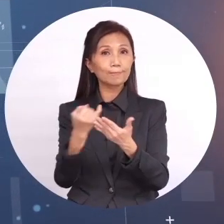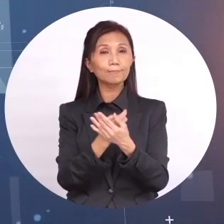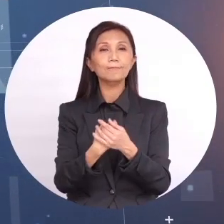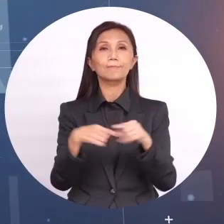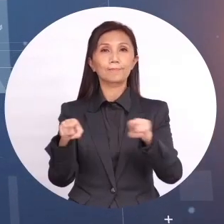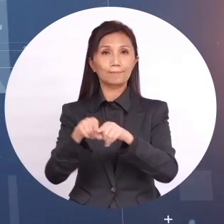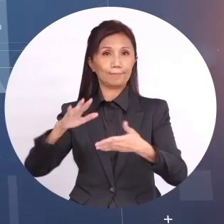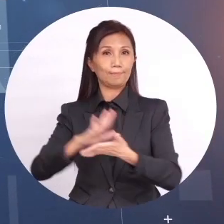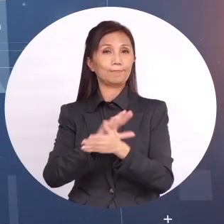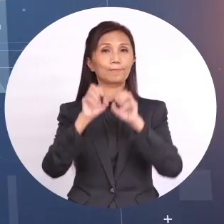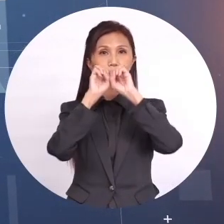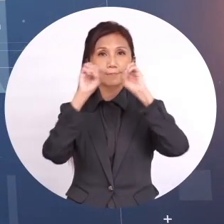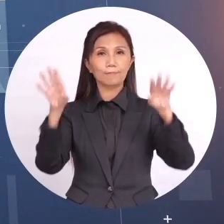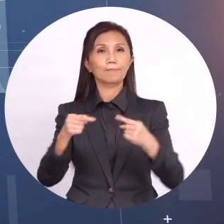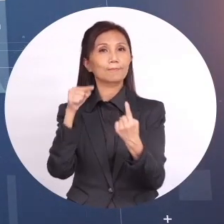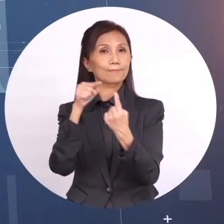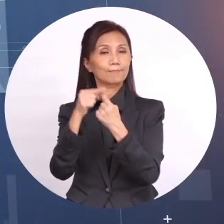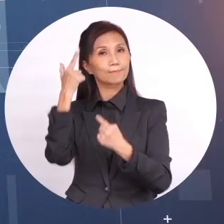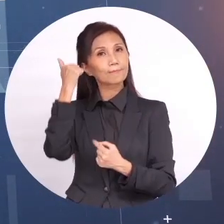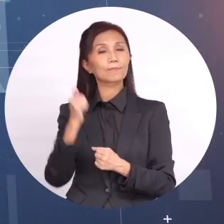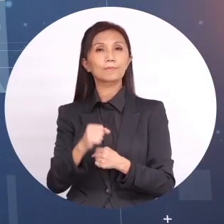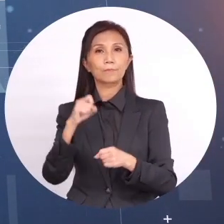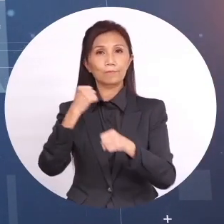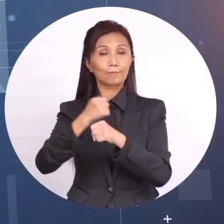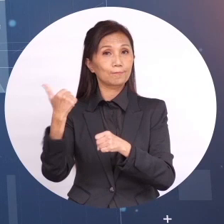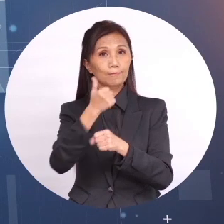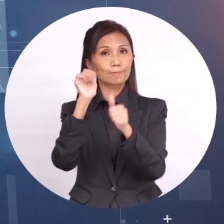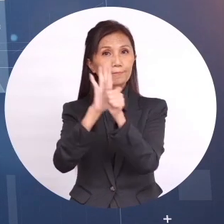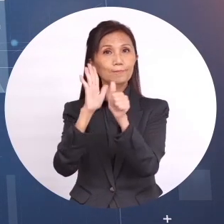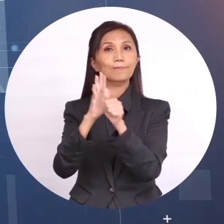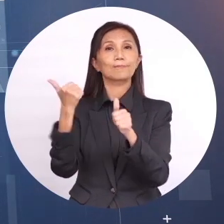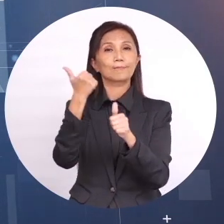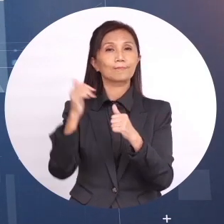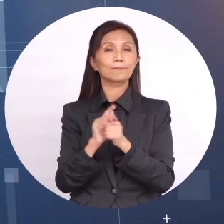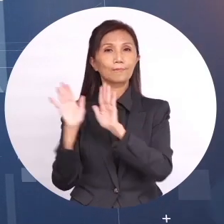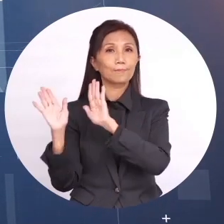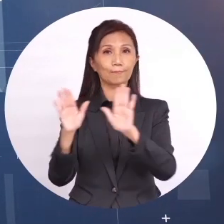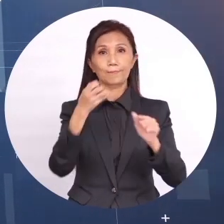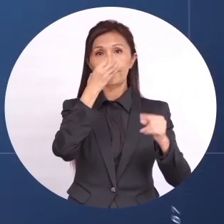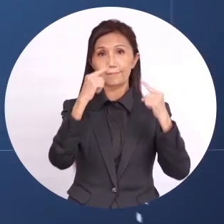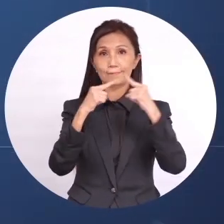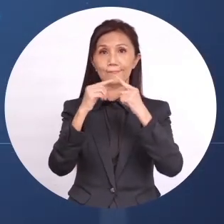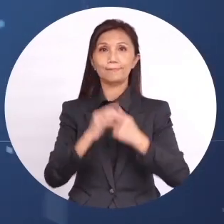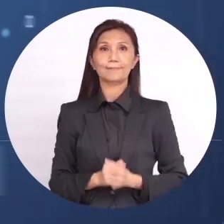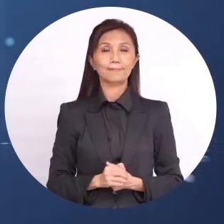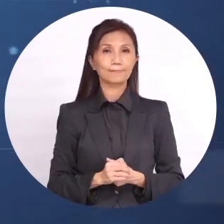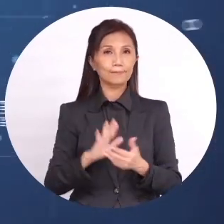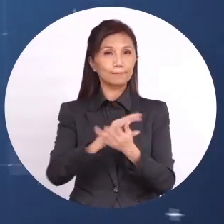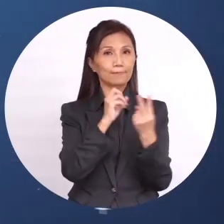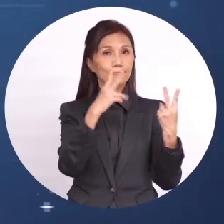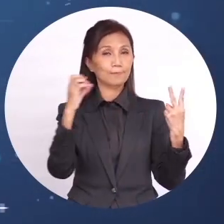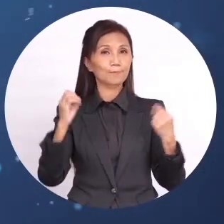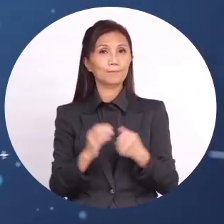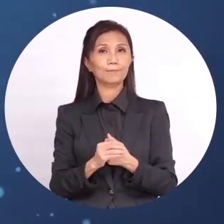亦都在同年公布，目的是更加有效地去执行职能，服务市民。